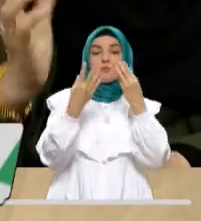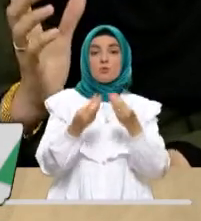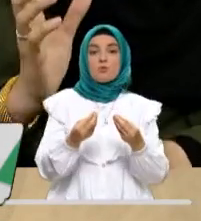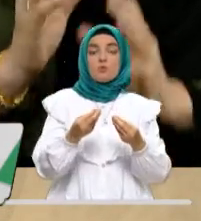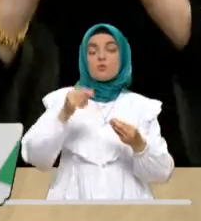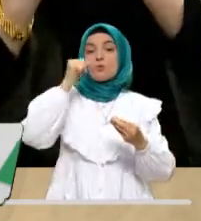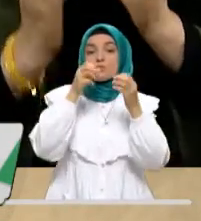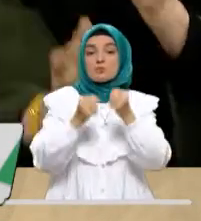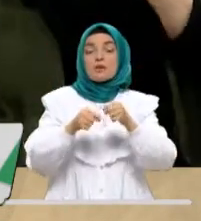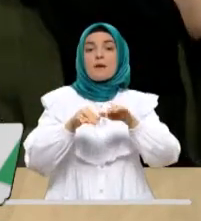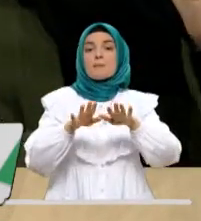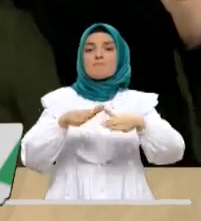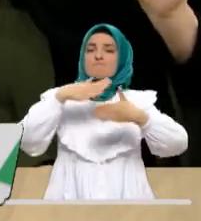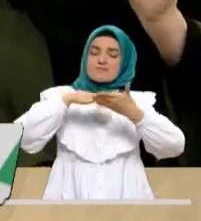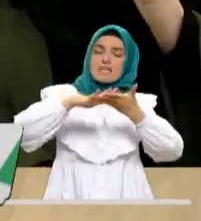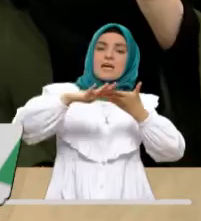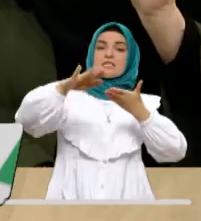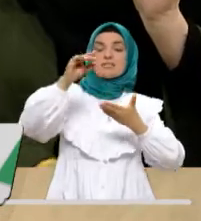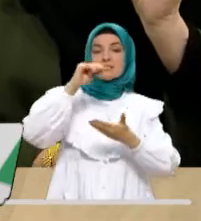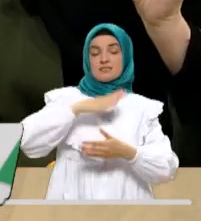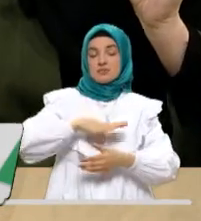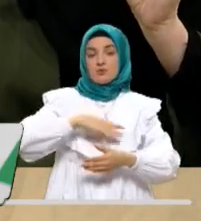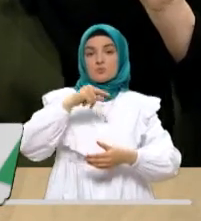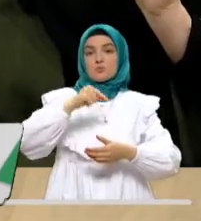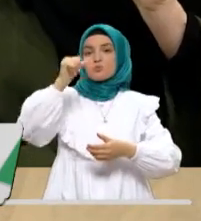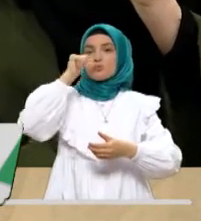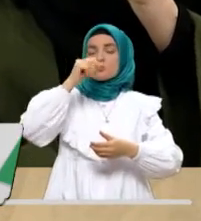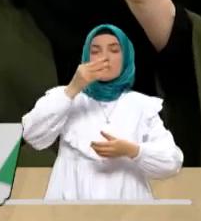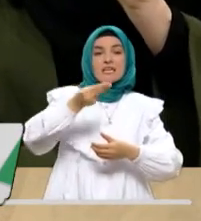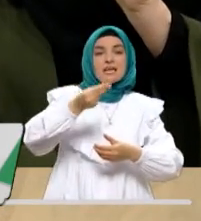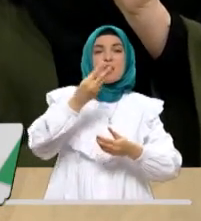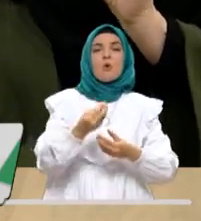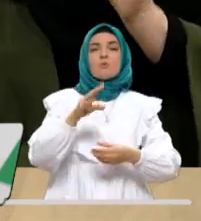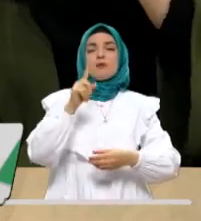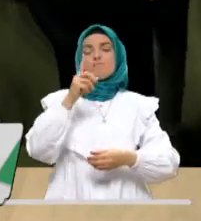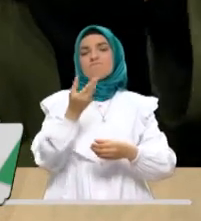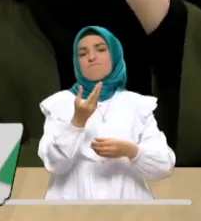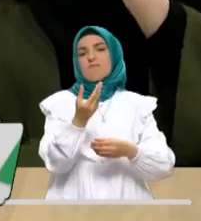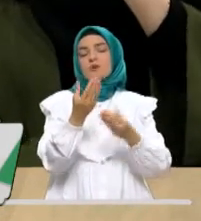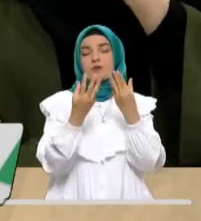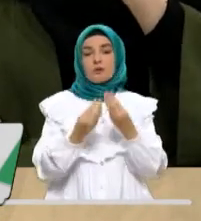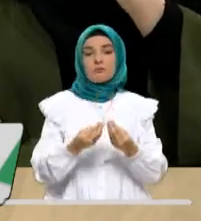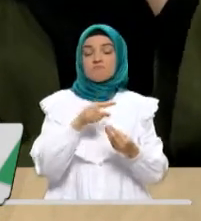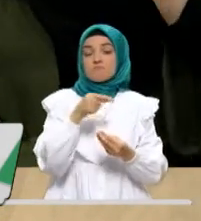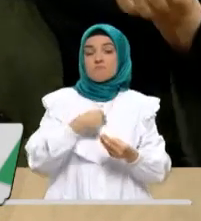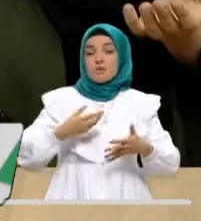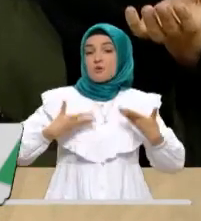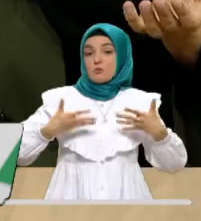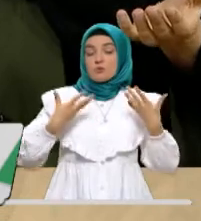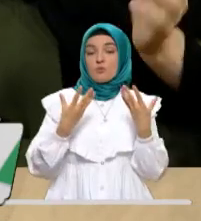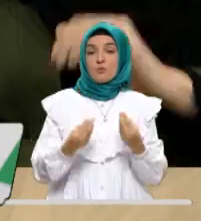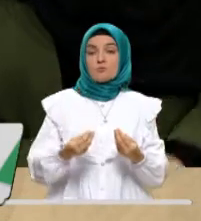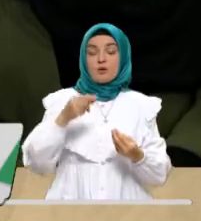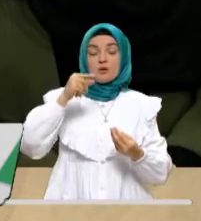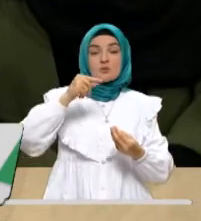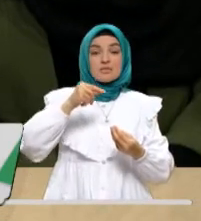tutunamasın, kaysın. Bu sefer de biz hiç su lekesi olmayan bir bardak görüyoruz. Bu bizi mutlu ediyor. Üzerinde su lekesi kalmıyor ama kimyasal kalıyor. Kimyasal